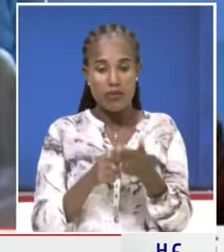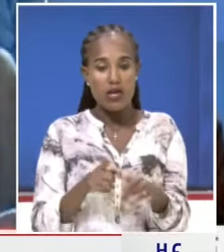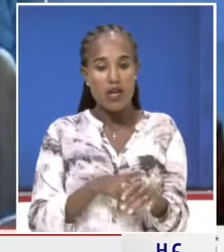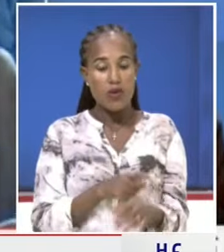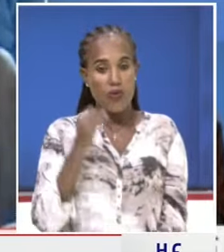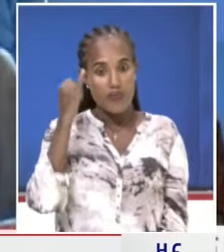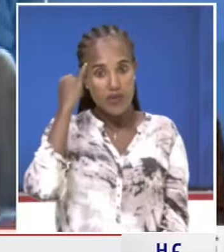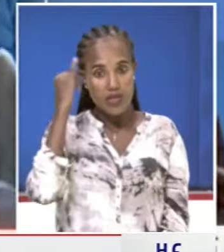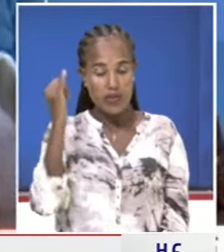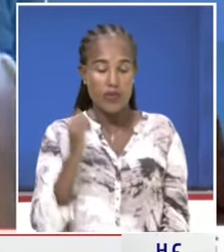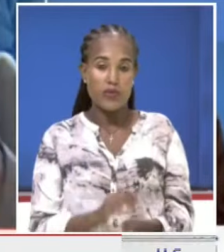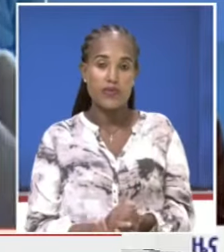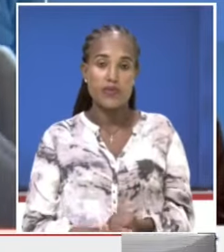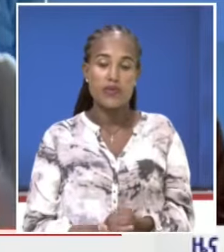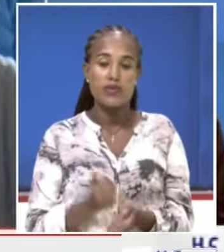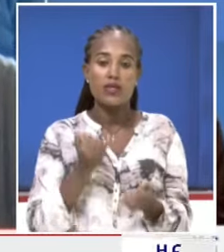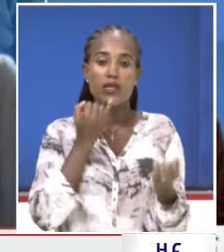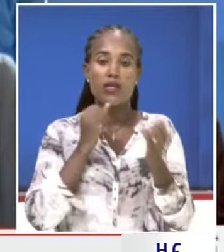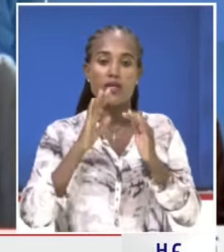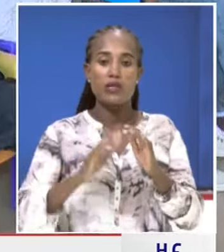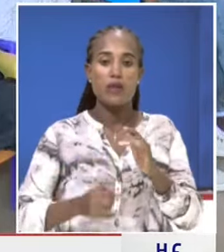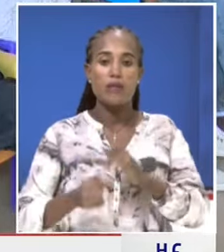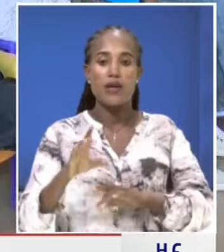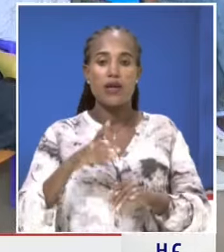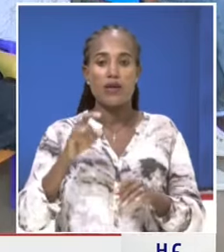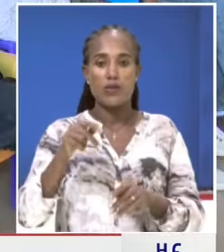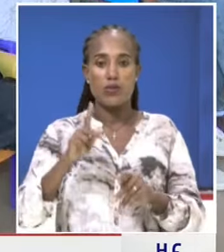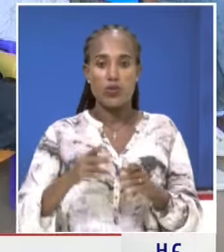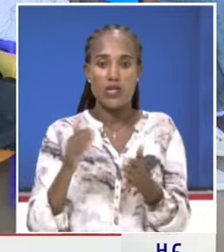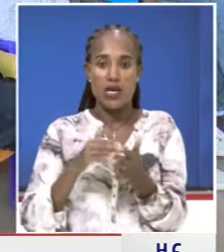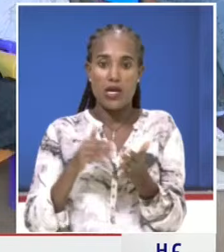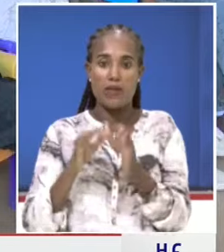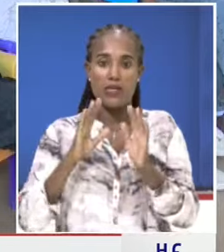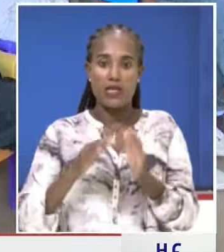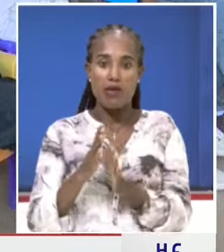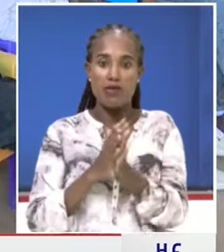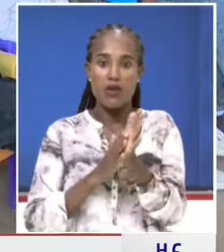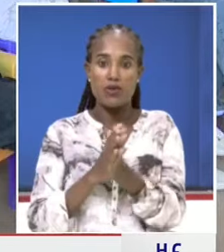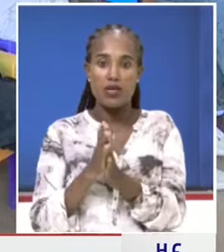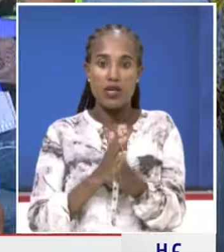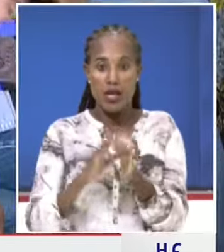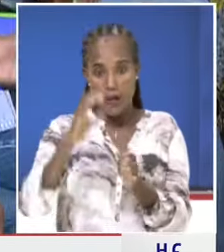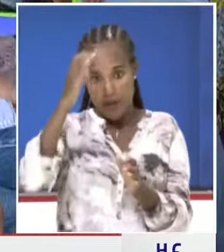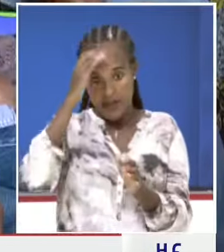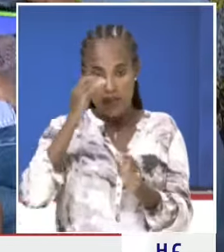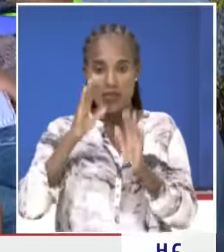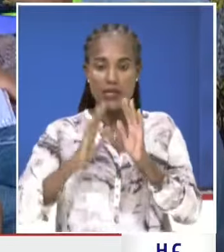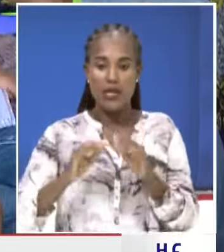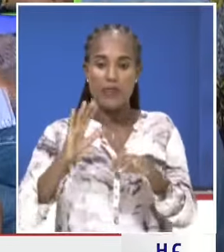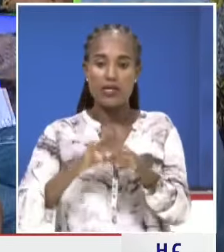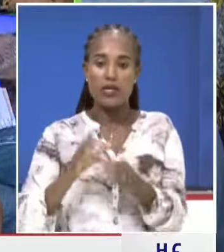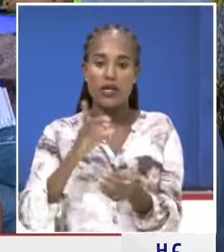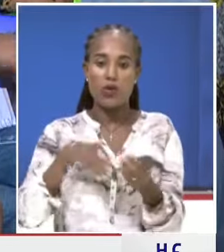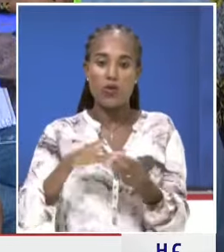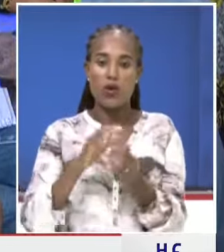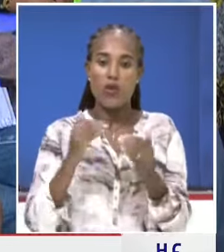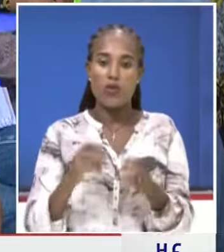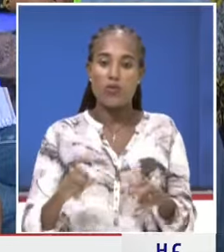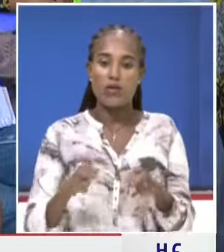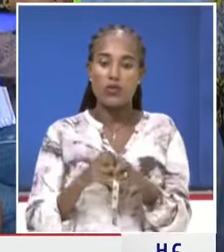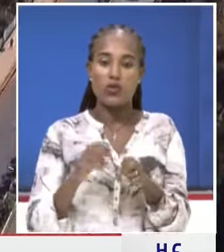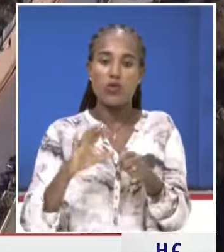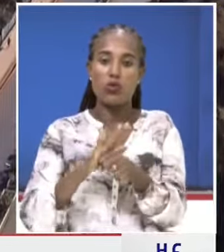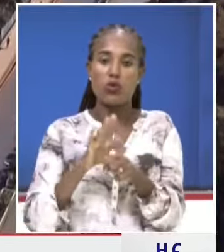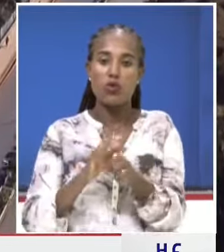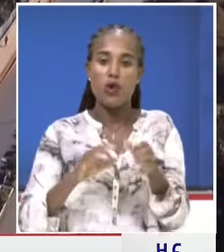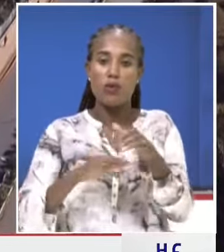አስቦ እርቀ ሰላም ማድረግ ያስፈልጋል። የህዝቡ ተደጋጋሚ የሰላም ፍላጎትና የመንግስትም የሰላም ጥሪ ክልሉን አሁንም ከግጭት ሙሉ